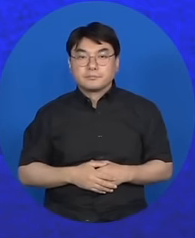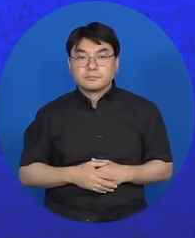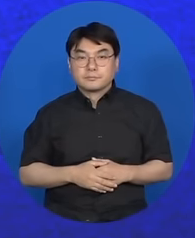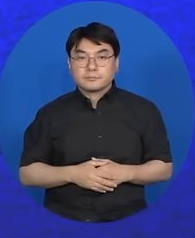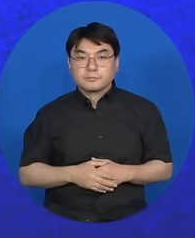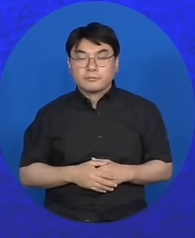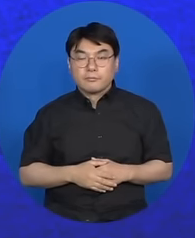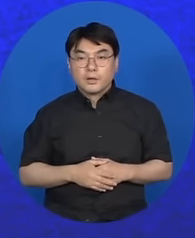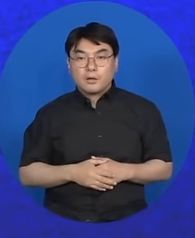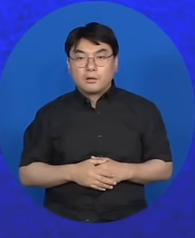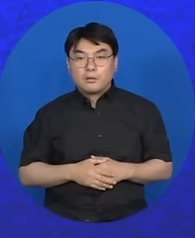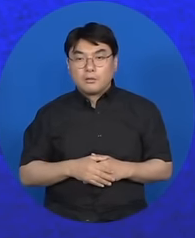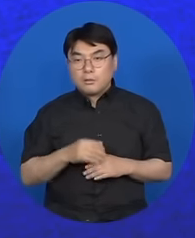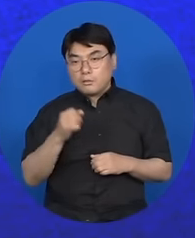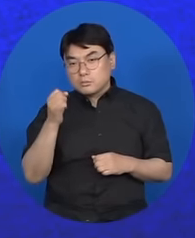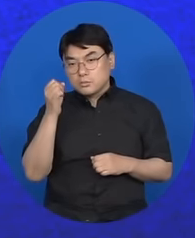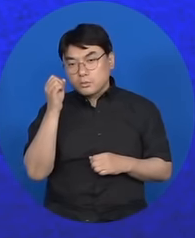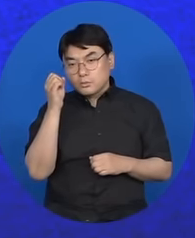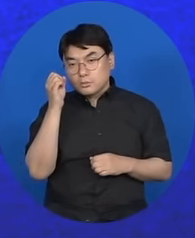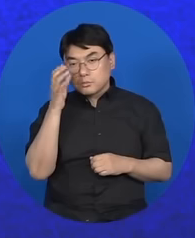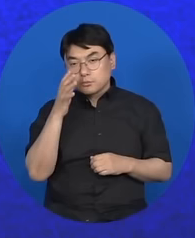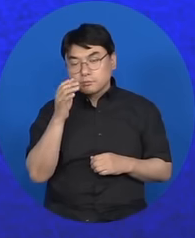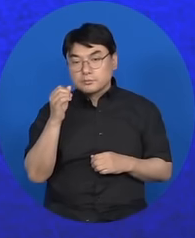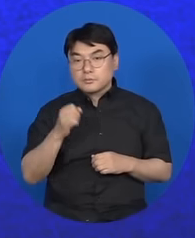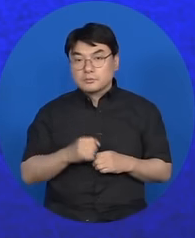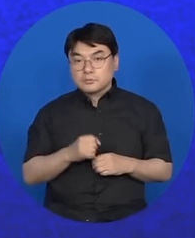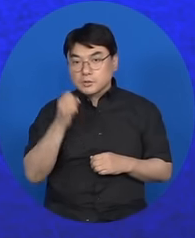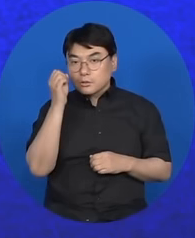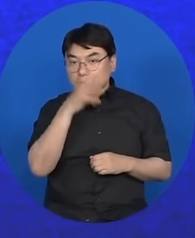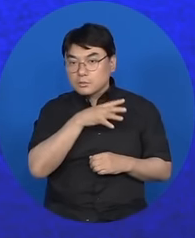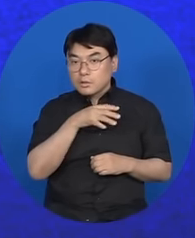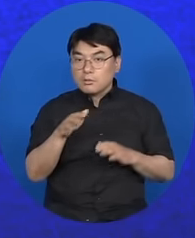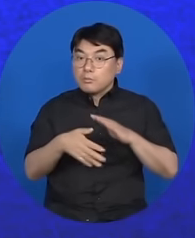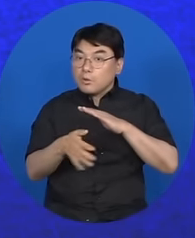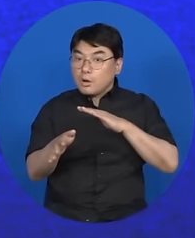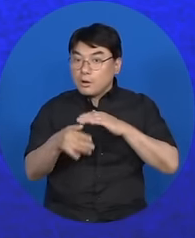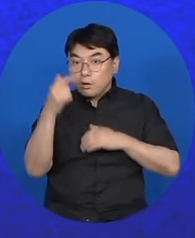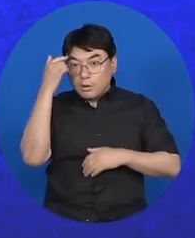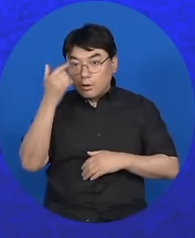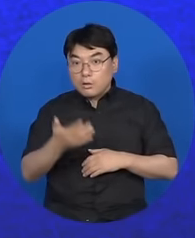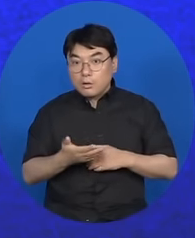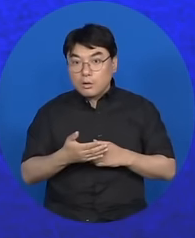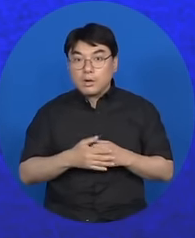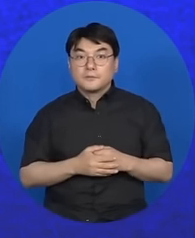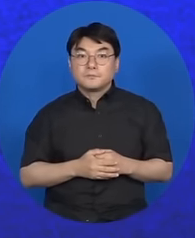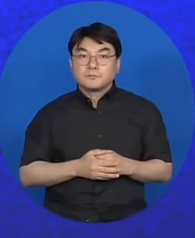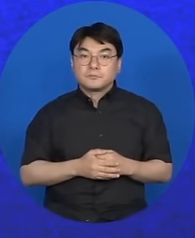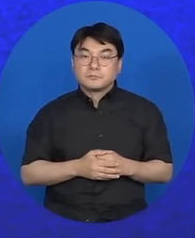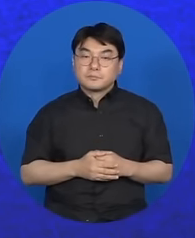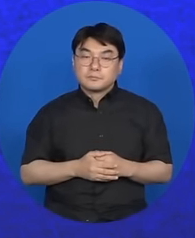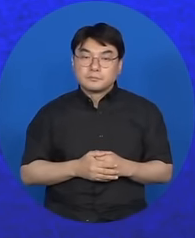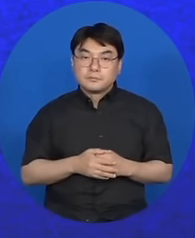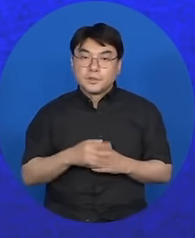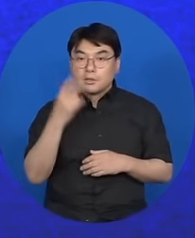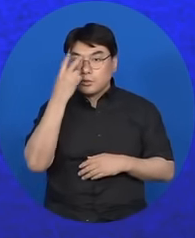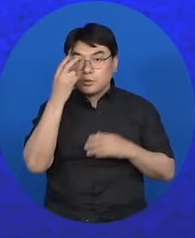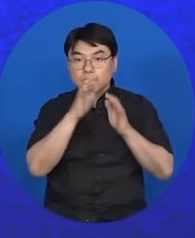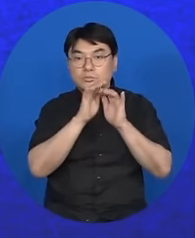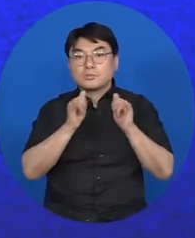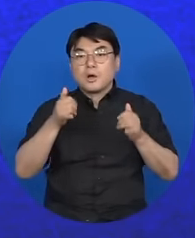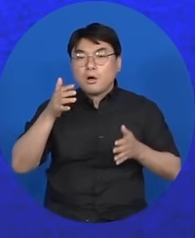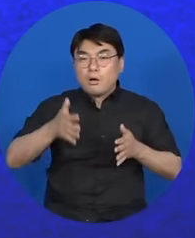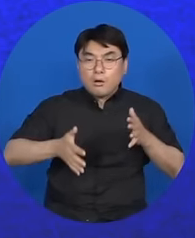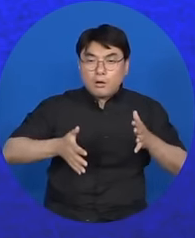여러분 헛수고한 겁니까? 여러분 그렇지 않습니다. 비록 이 정탐꾼들이 굉장히 좀 어설프고